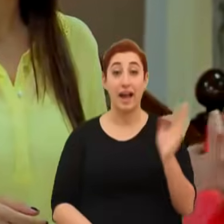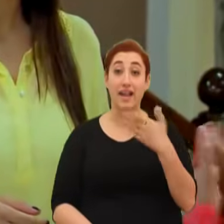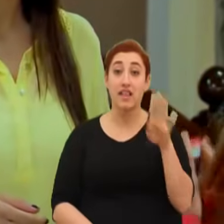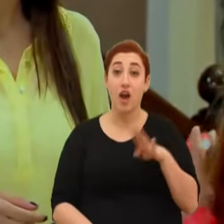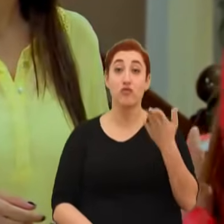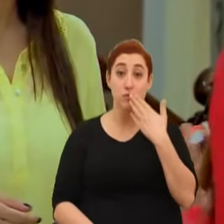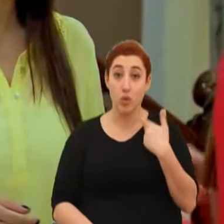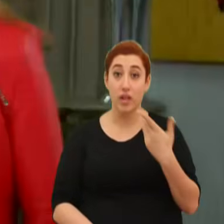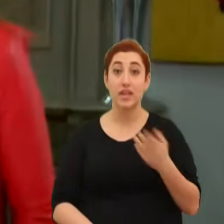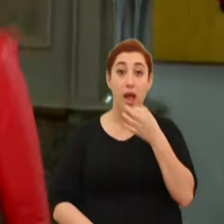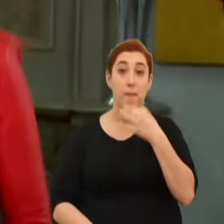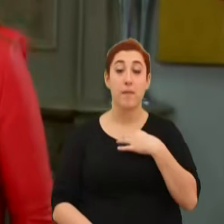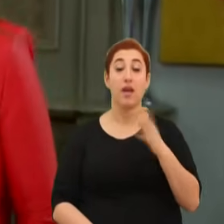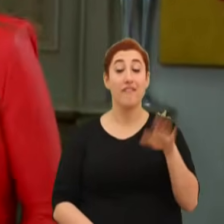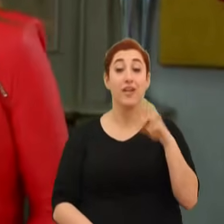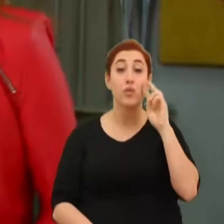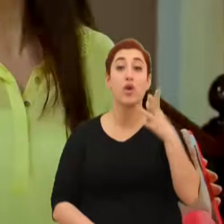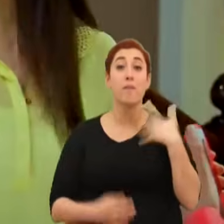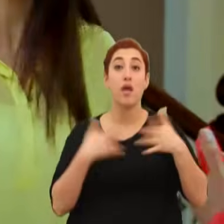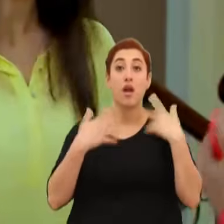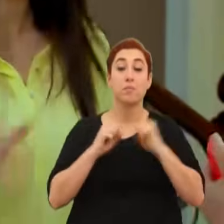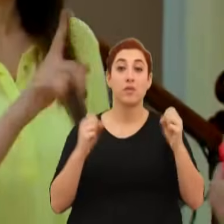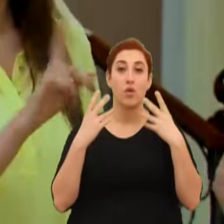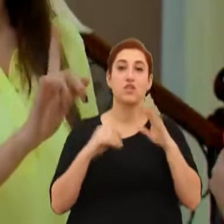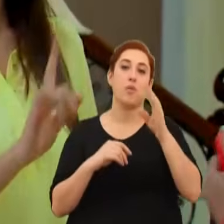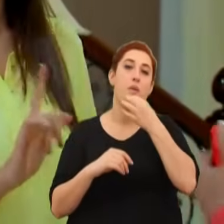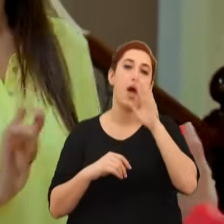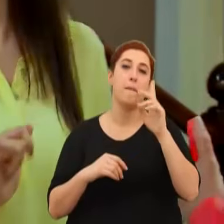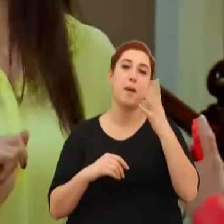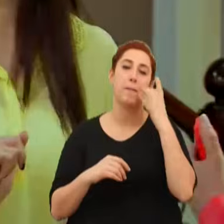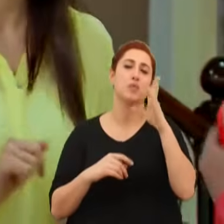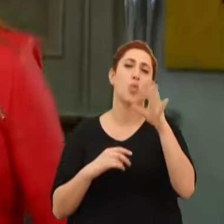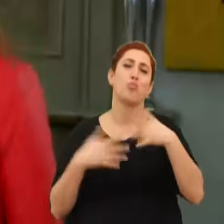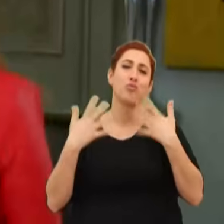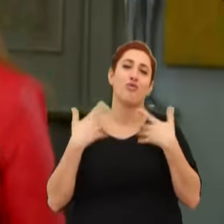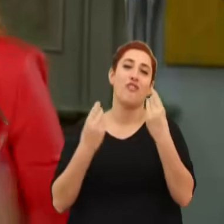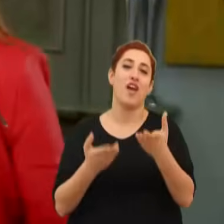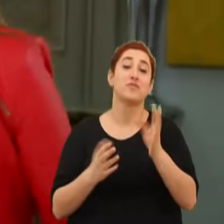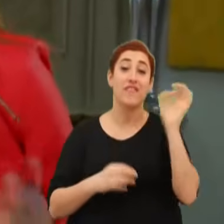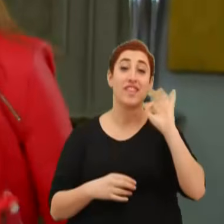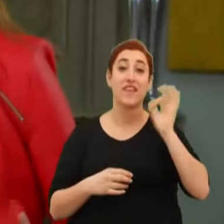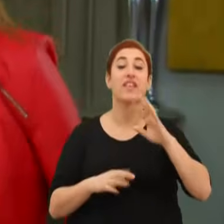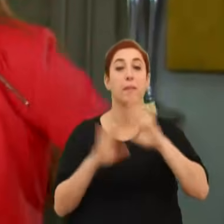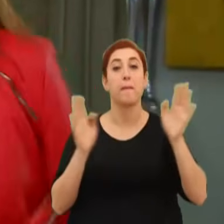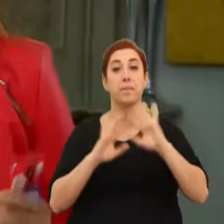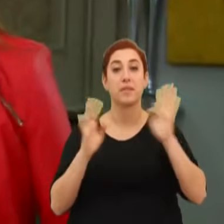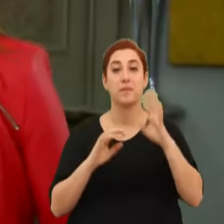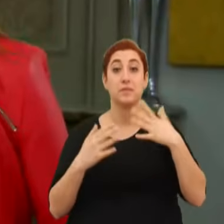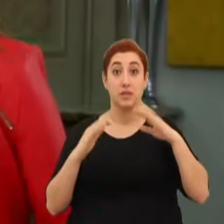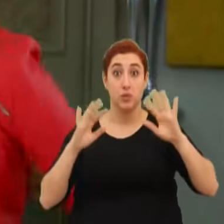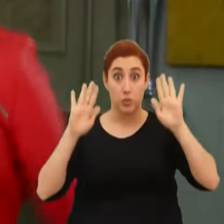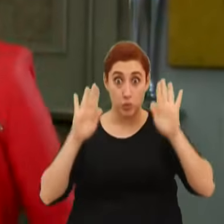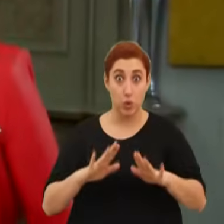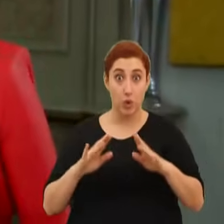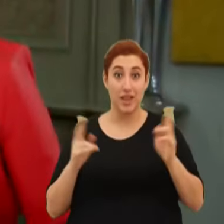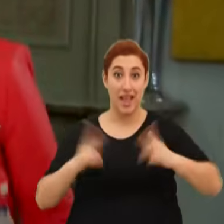Hadi yavrum, söylesene şu haberi. Ay evet Rüya, meraktan çatlayacağız. Ama bu haber belli ki seni çok mutlu etmiş. Ay evet, tamam tamam. Sıkı